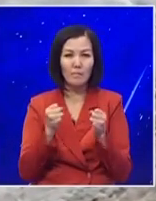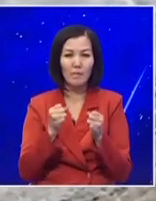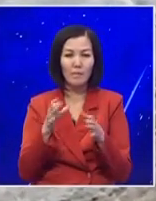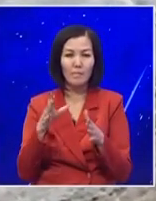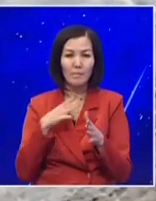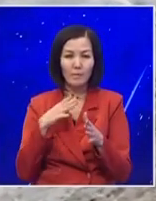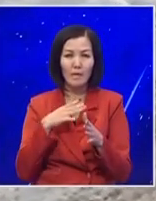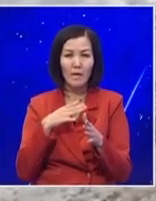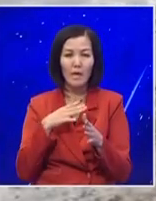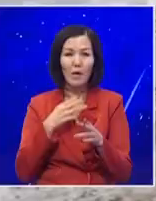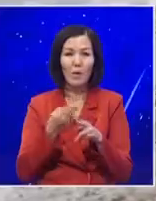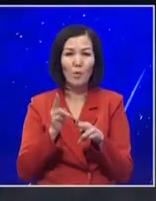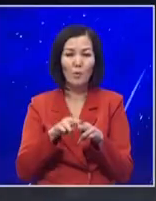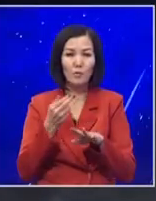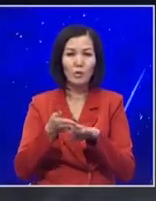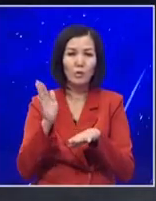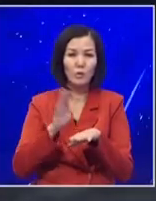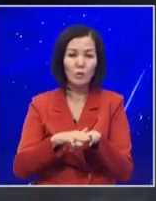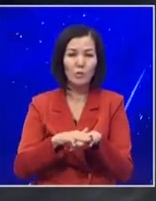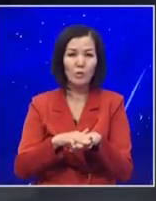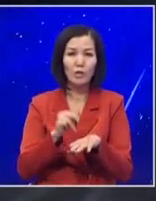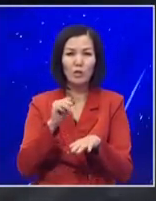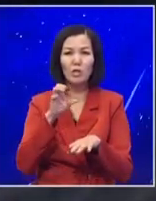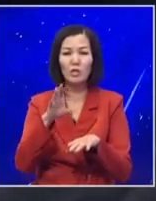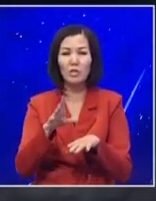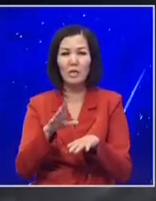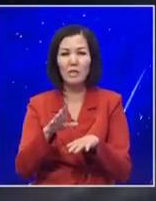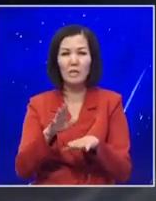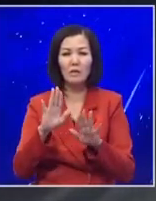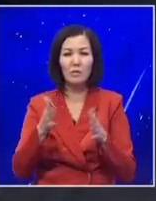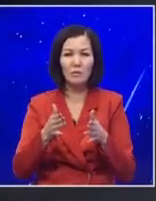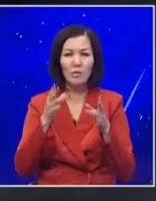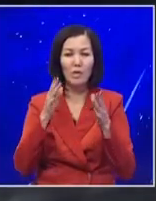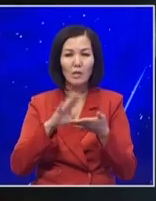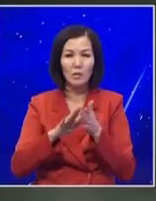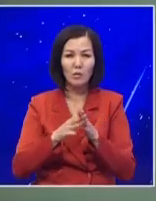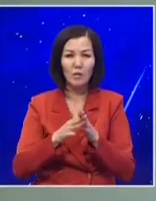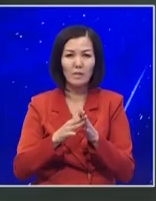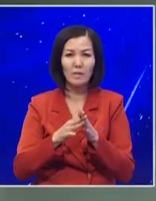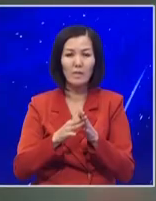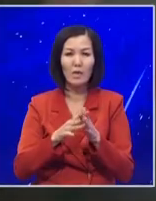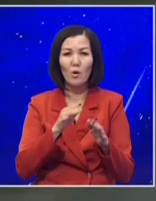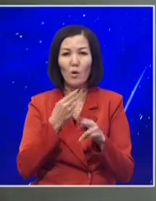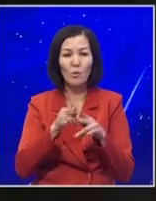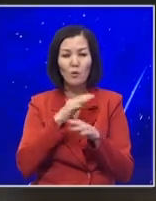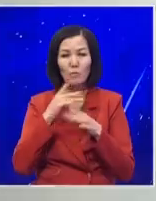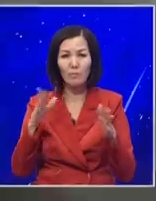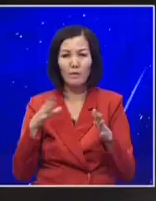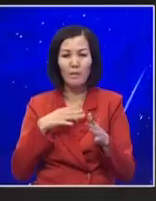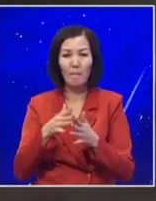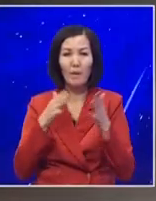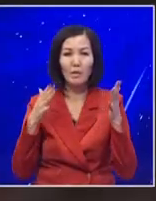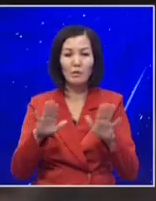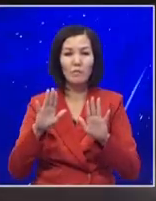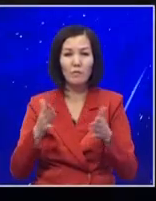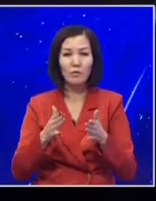мнению сотрудников ДЧС, в этом году значительно возросло и количество граждан, попавших в опасную для жизни ситуацию. Причем большинство случаев